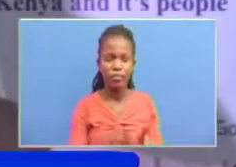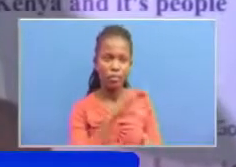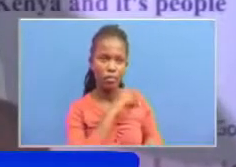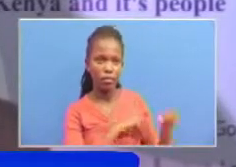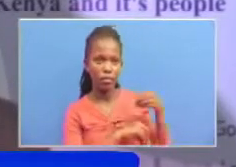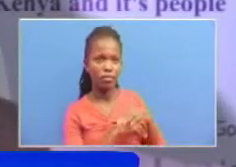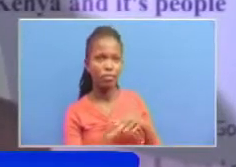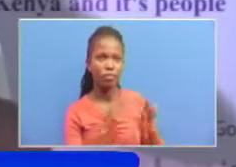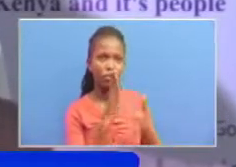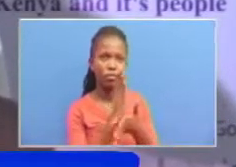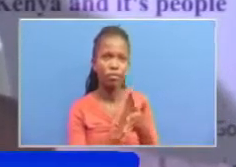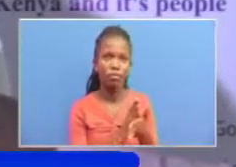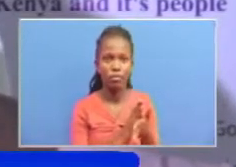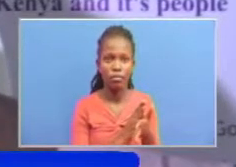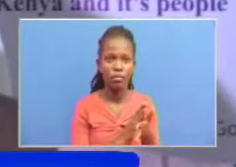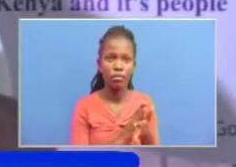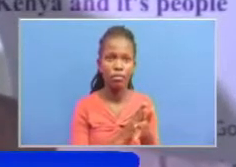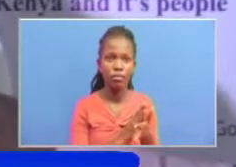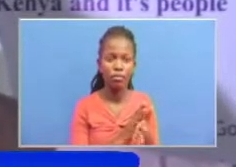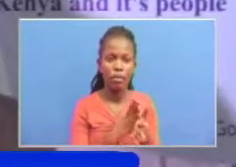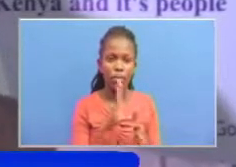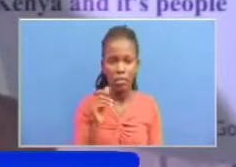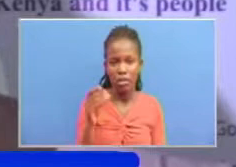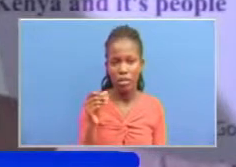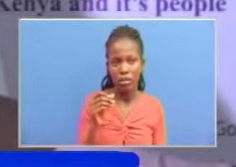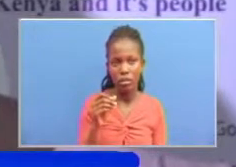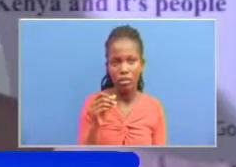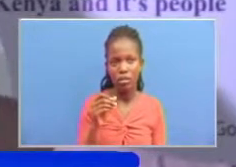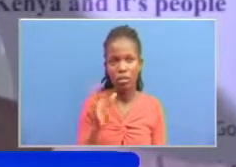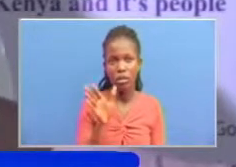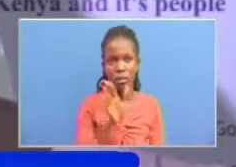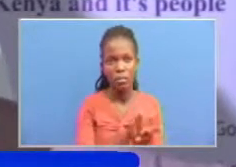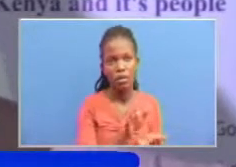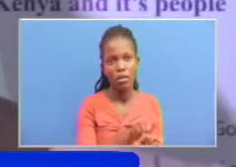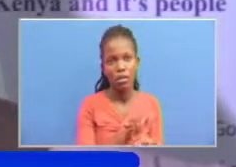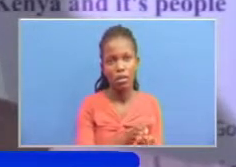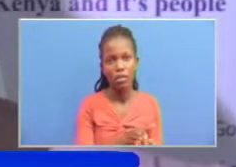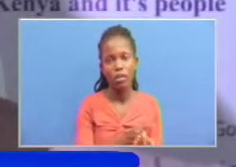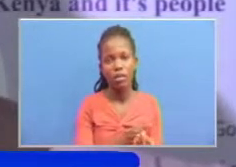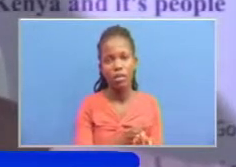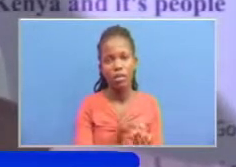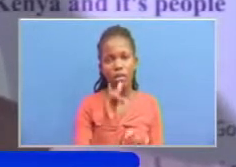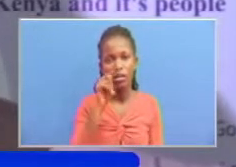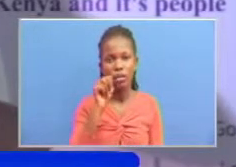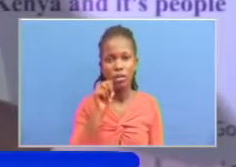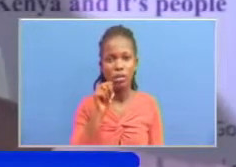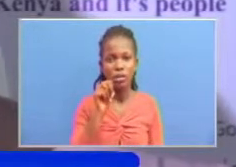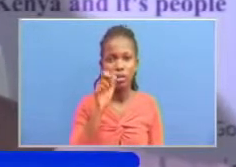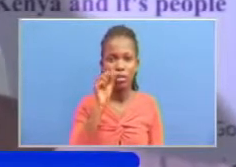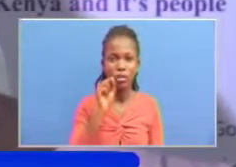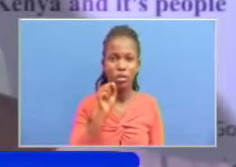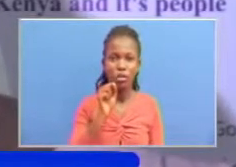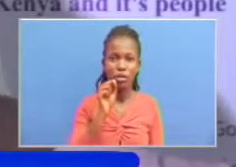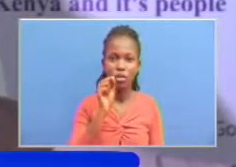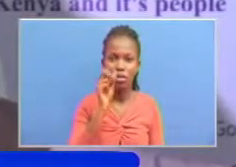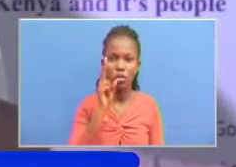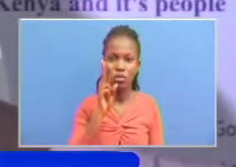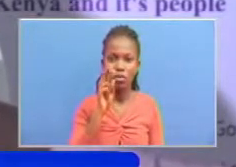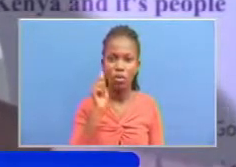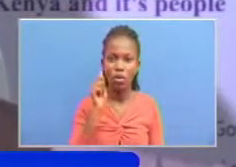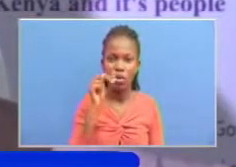sekta za kifedha kama mabanki, kama insurance, kama wale wanauza